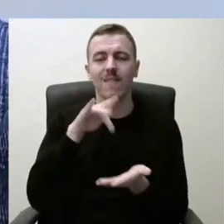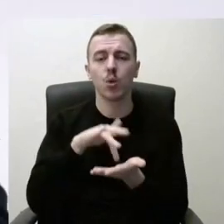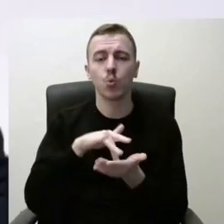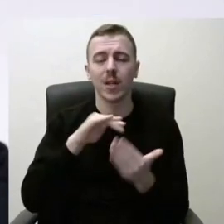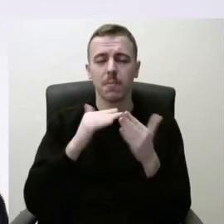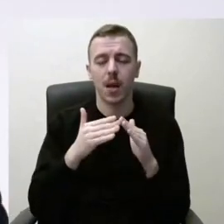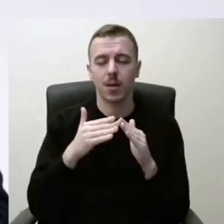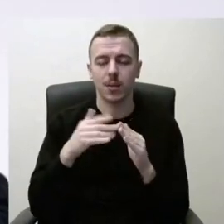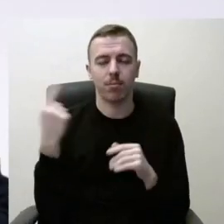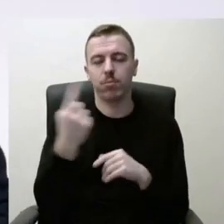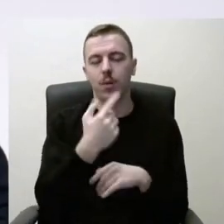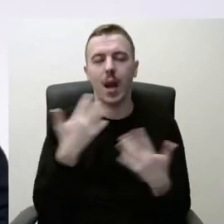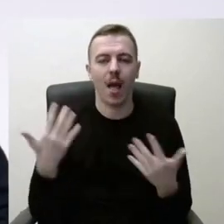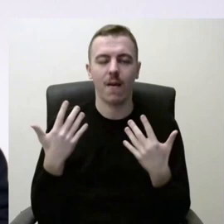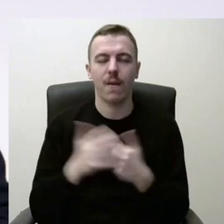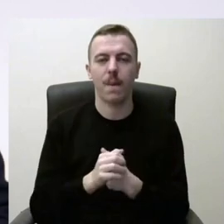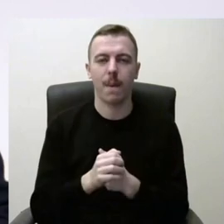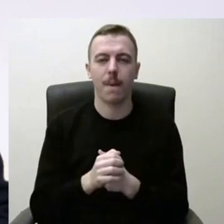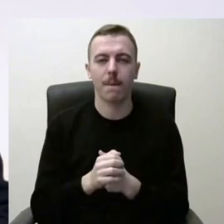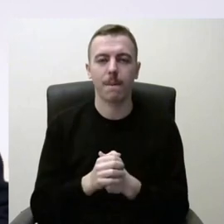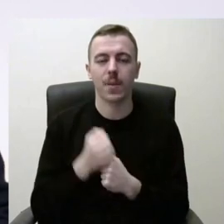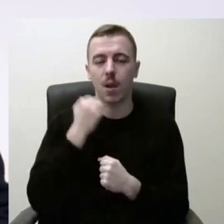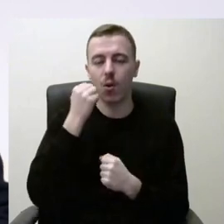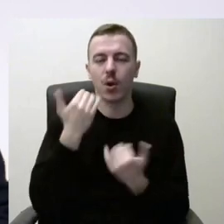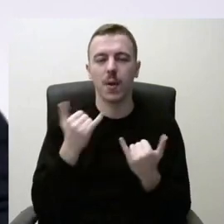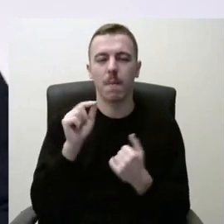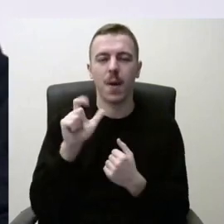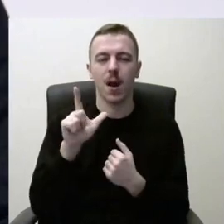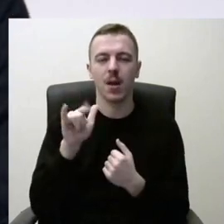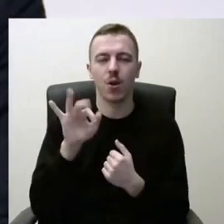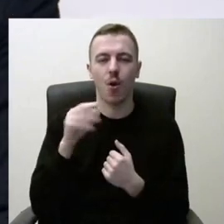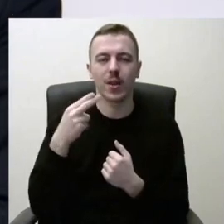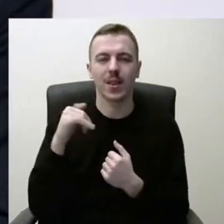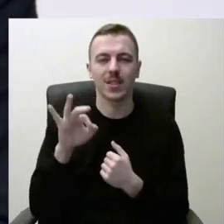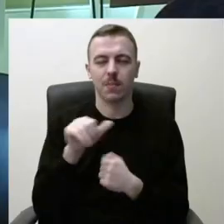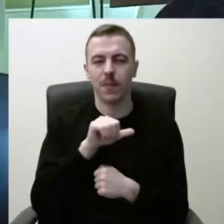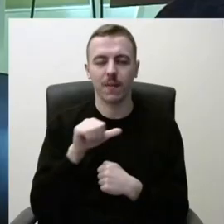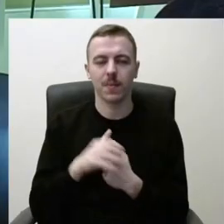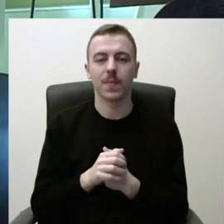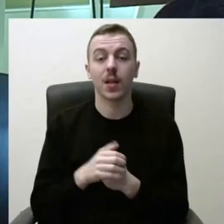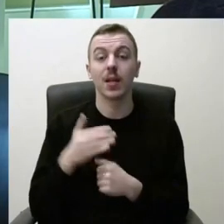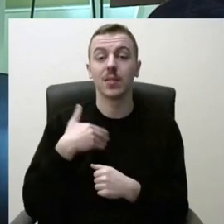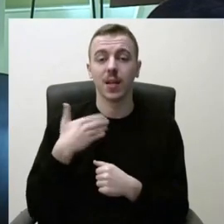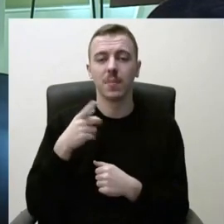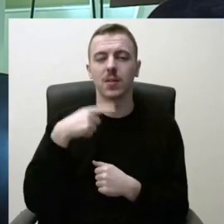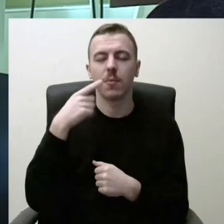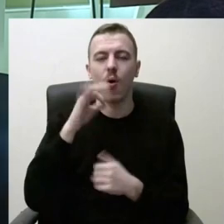viduryje. Ačiū. Dėkuoju. Ponas Palionis, prašau. Sveiki, na, kalbant apie